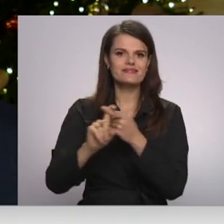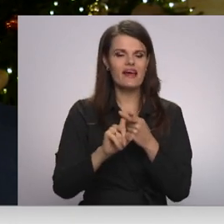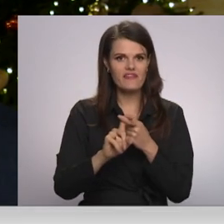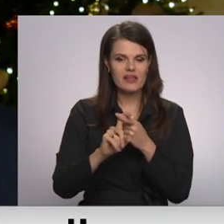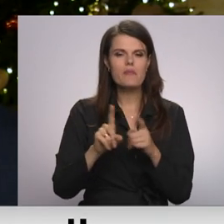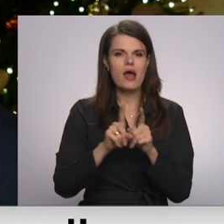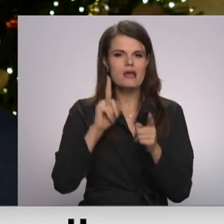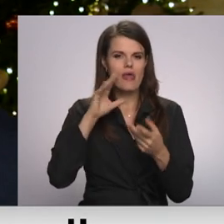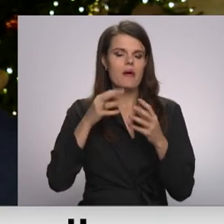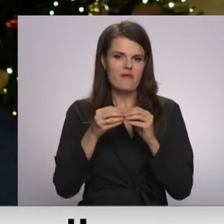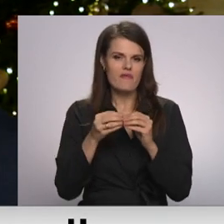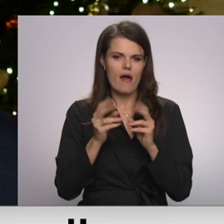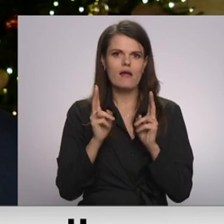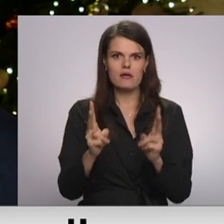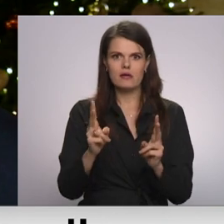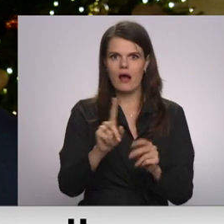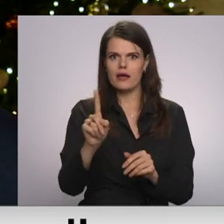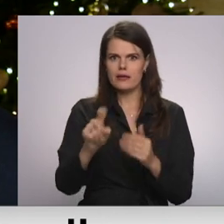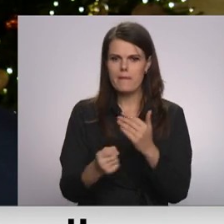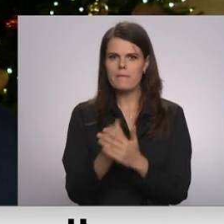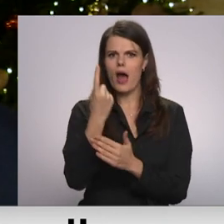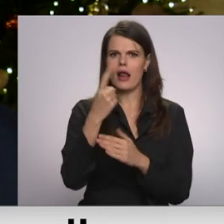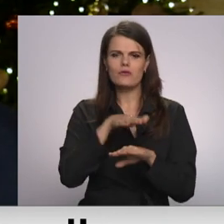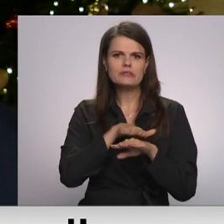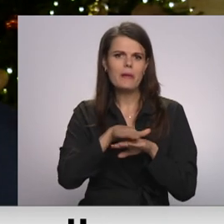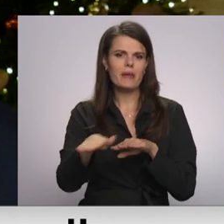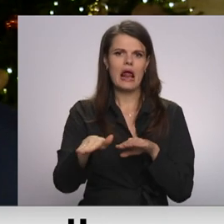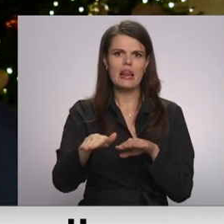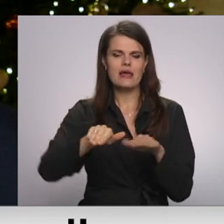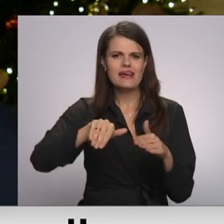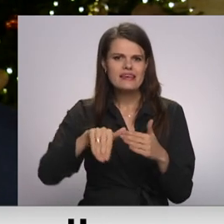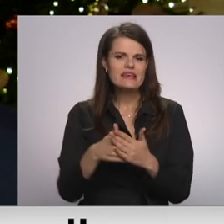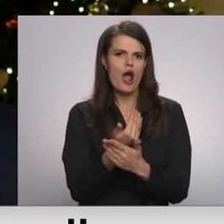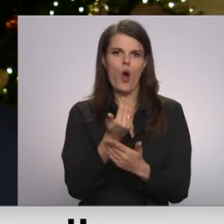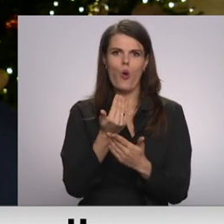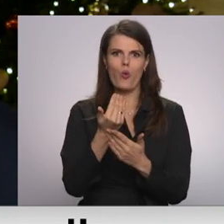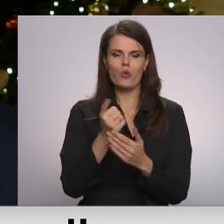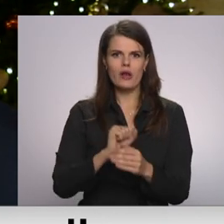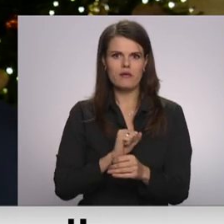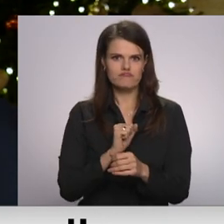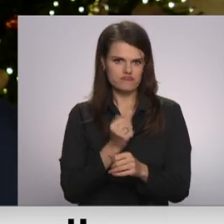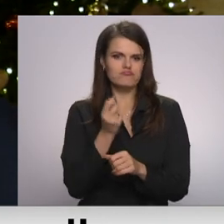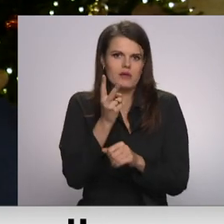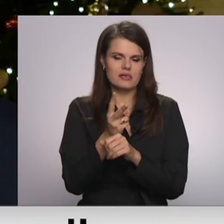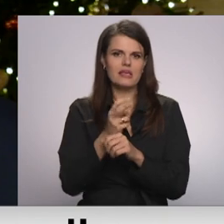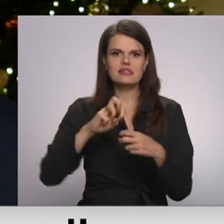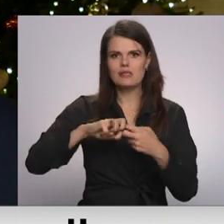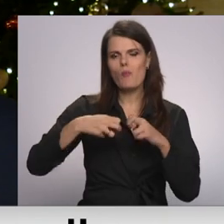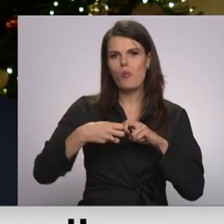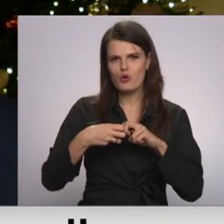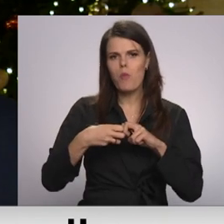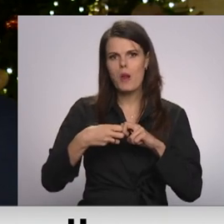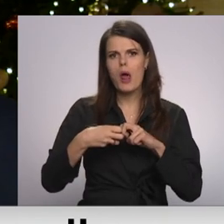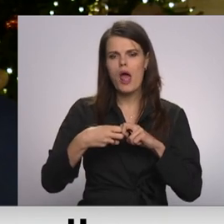Jāņem vērā arī to, ka ir parādījusies pilnīgi tāda jauna izaicinājumu, problēmu,